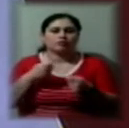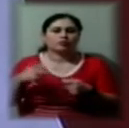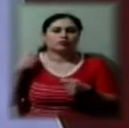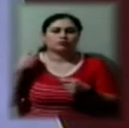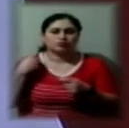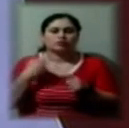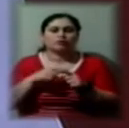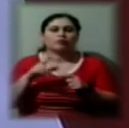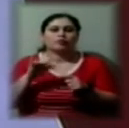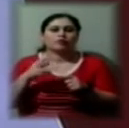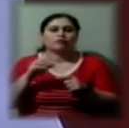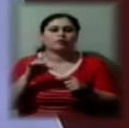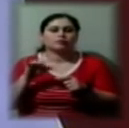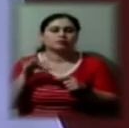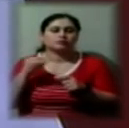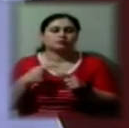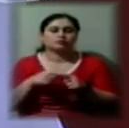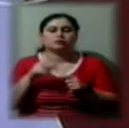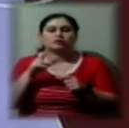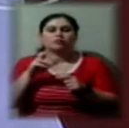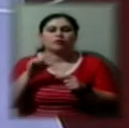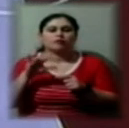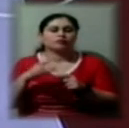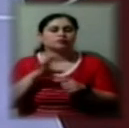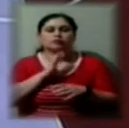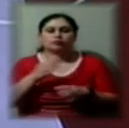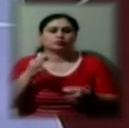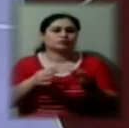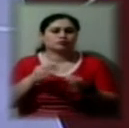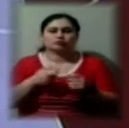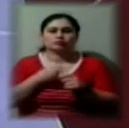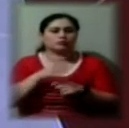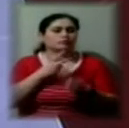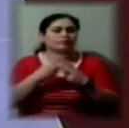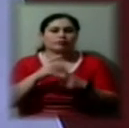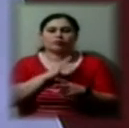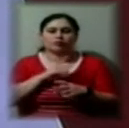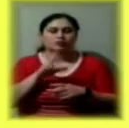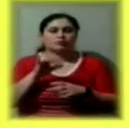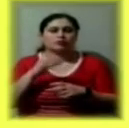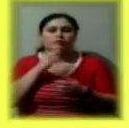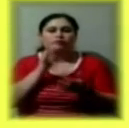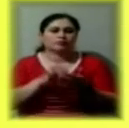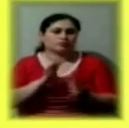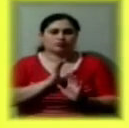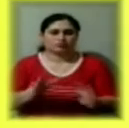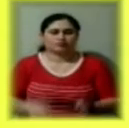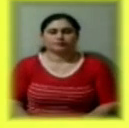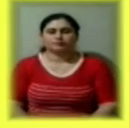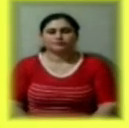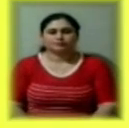Миколи Вербицького, Павловський раніше несудимий, до кримінальної відповідальності не притягувався.